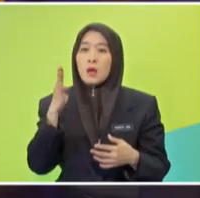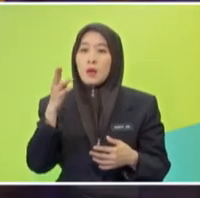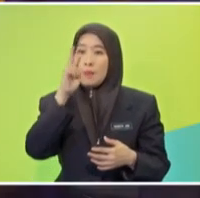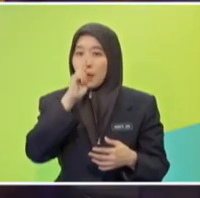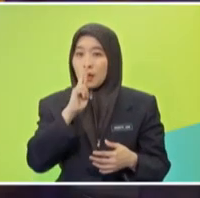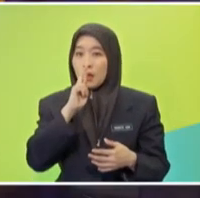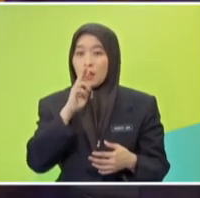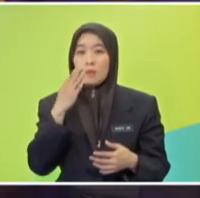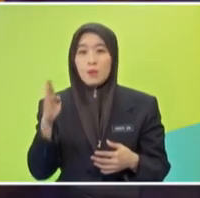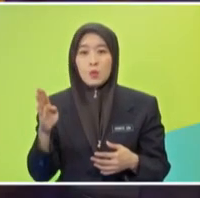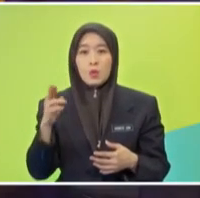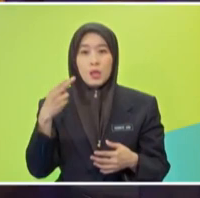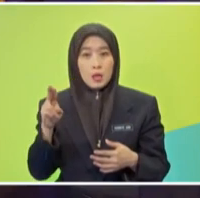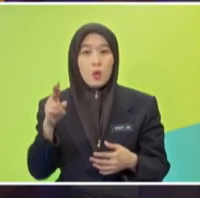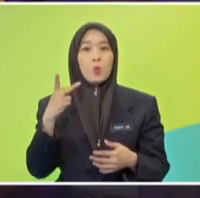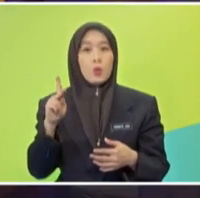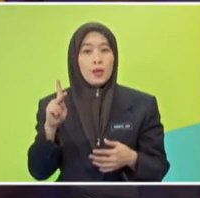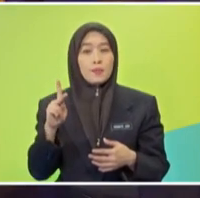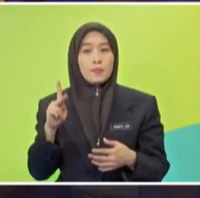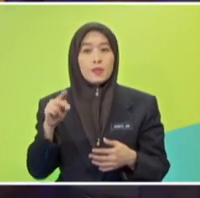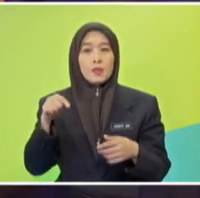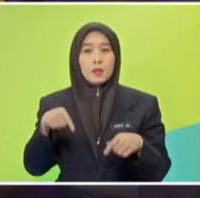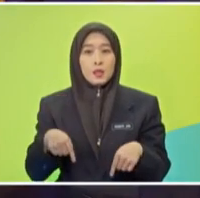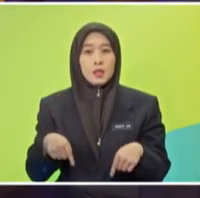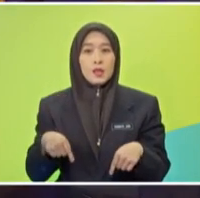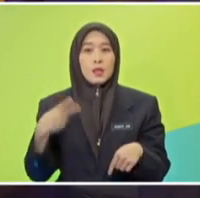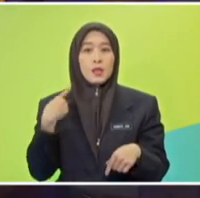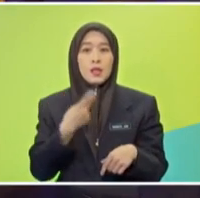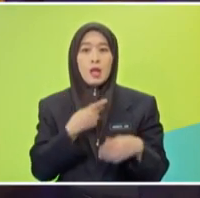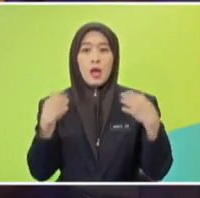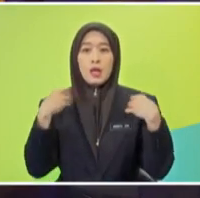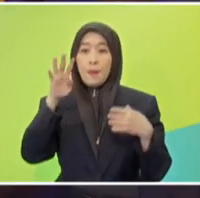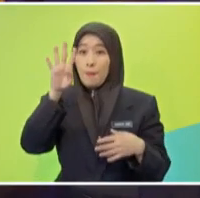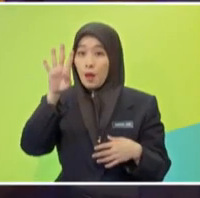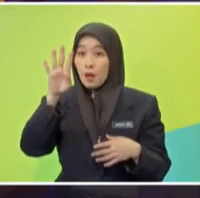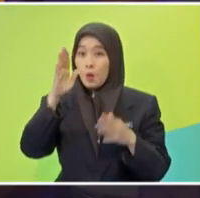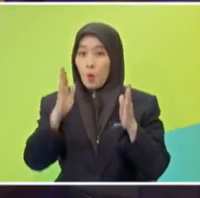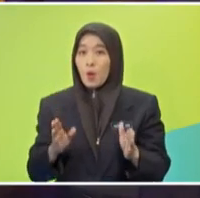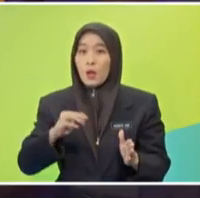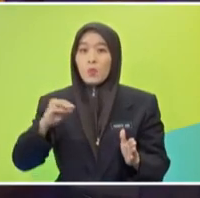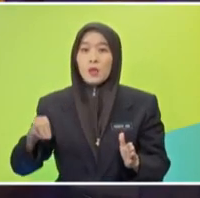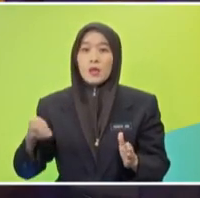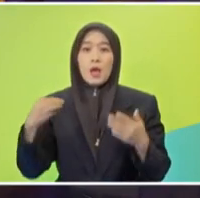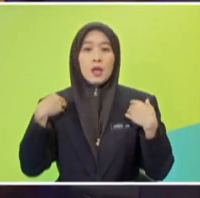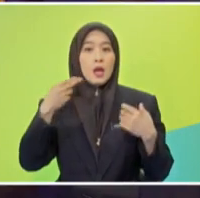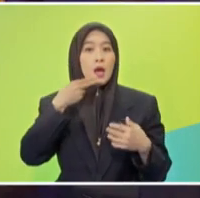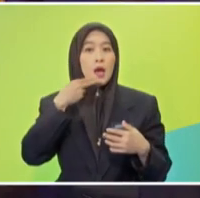hijau dan kuning Nah jadi di sini di studio ini kita ada empat orang murid ada Hana ada Hani ada